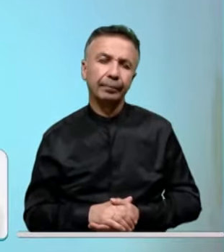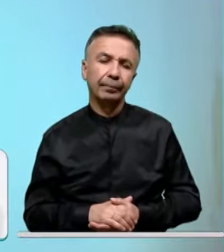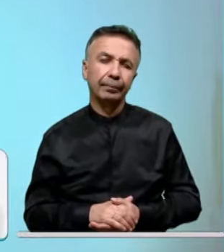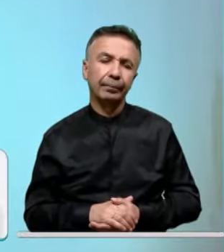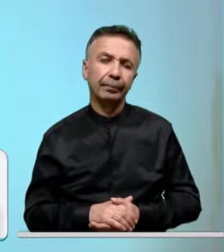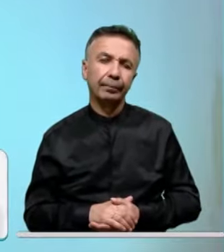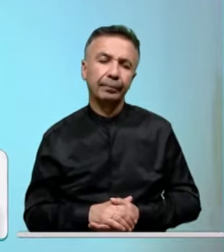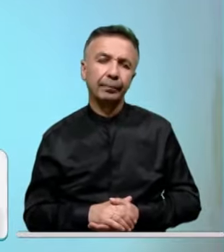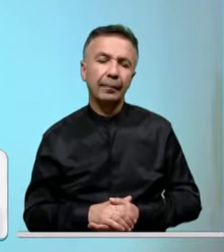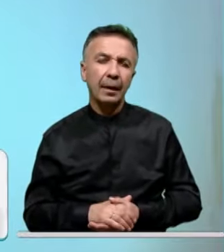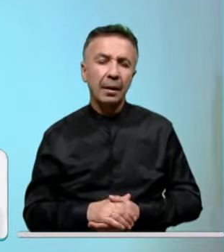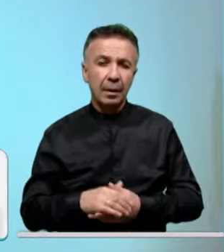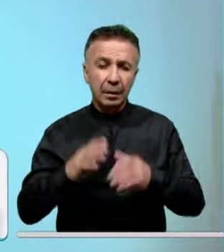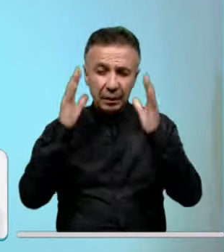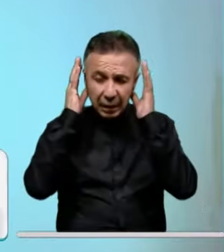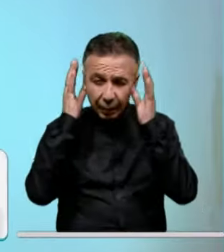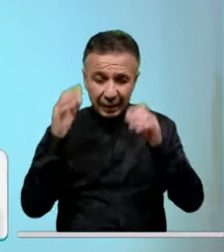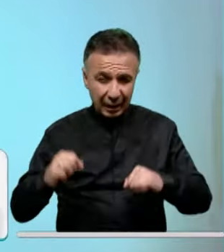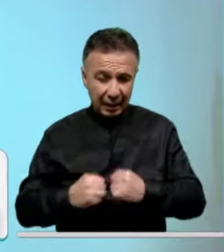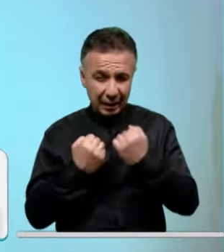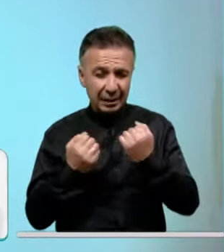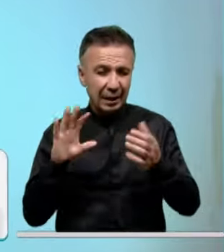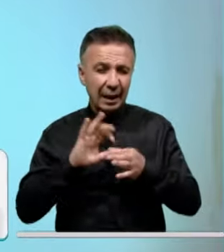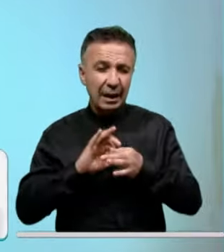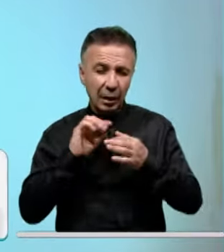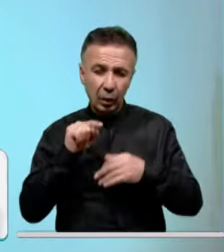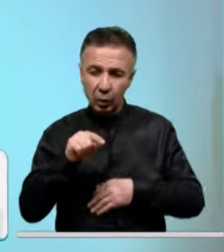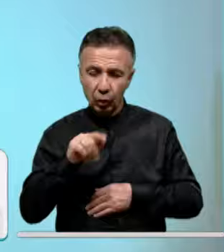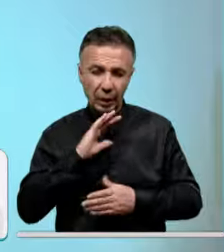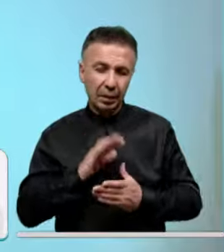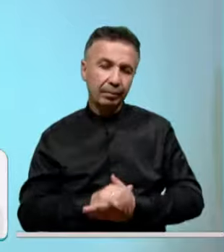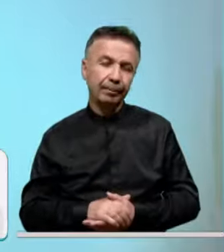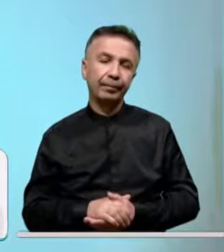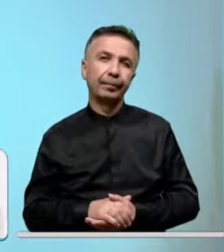kaynaklarımızda namazların kazasıyla ilgili olarak şu ifade geçer.